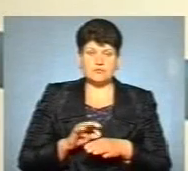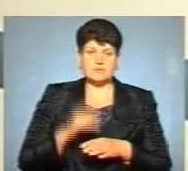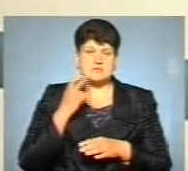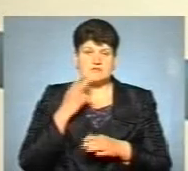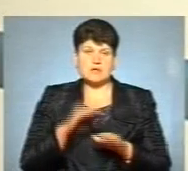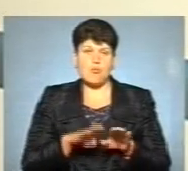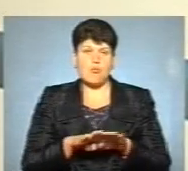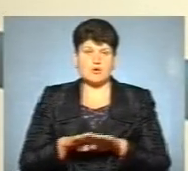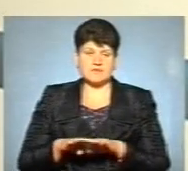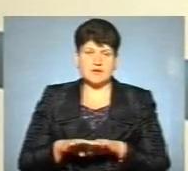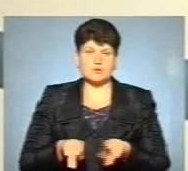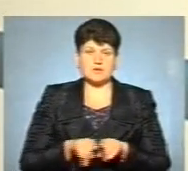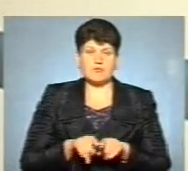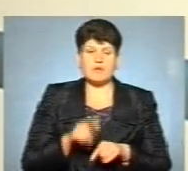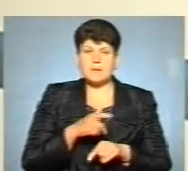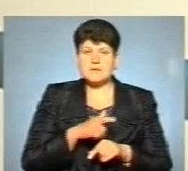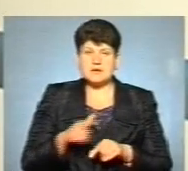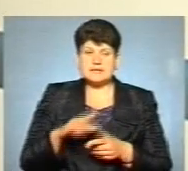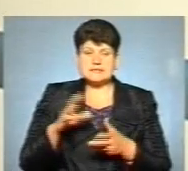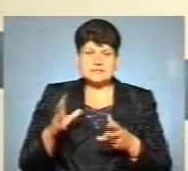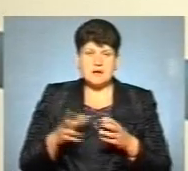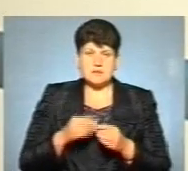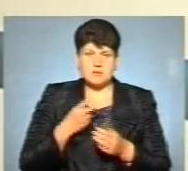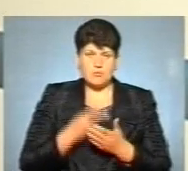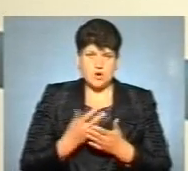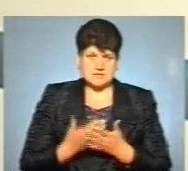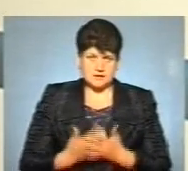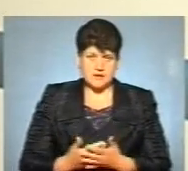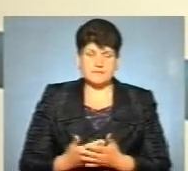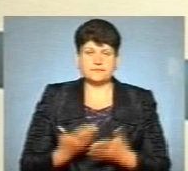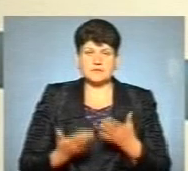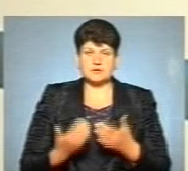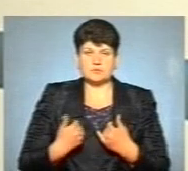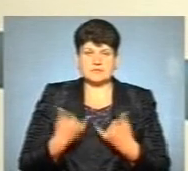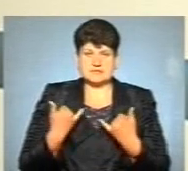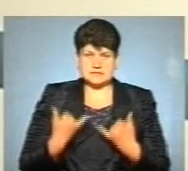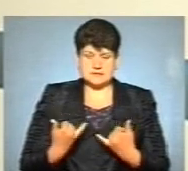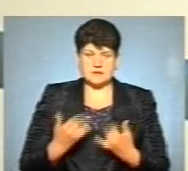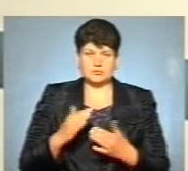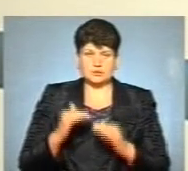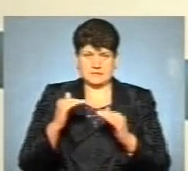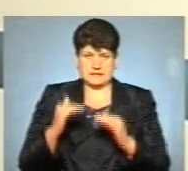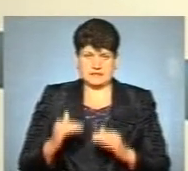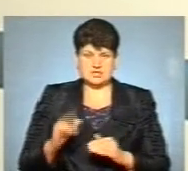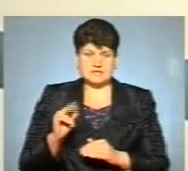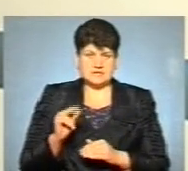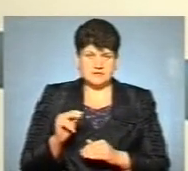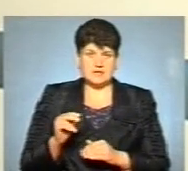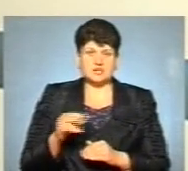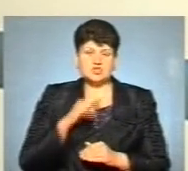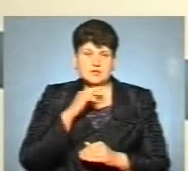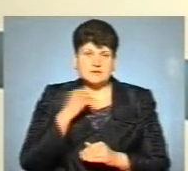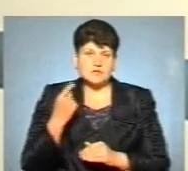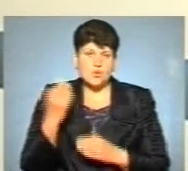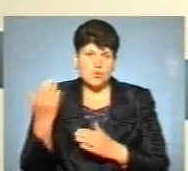В порівнянні за аналогічний період чи в порівнянні з загальними показниками. Тому, якщо ми зараз йдемо на нижчих цифрах, як Чернівецька область, сусідня наша,